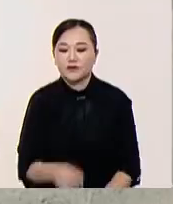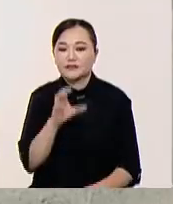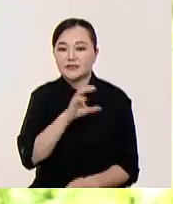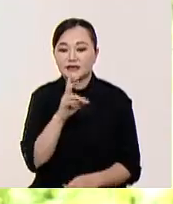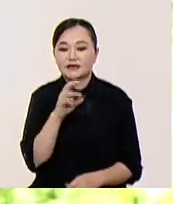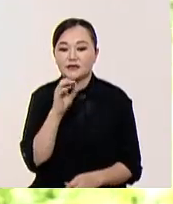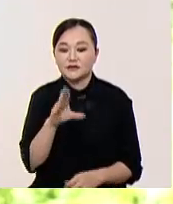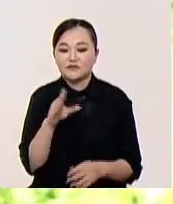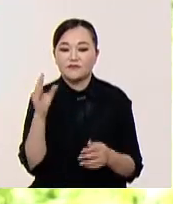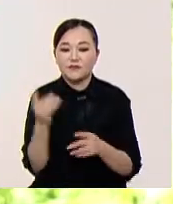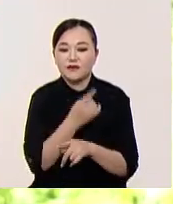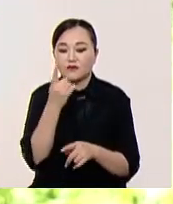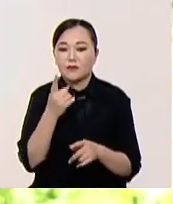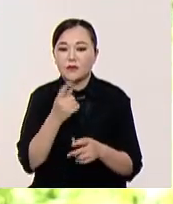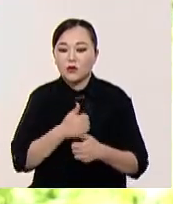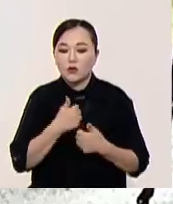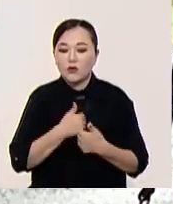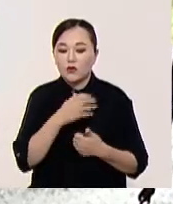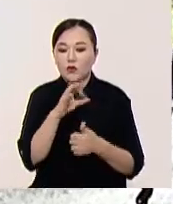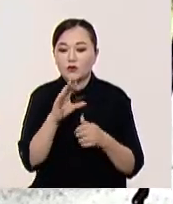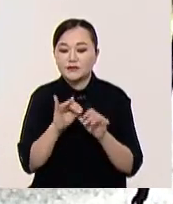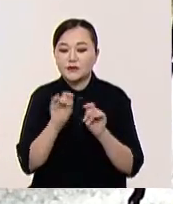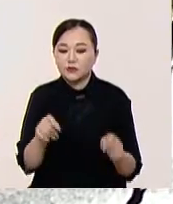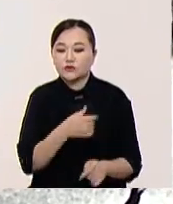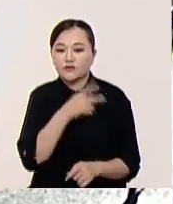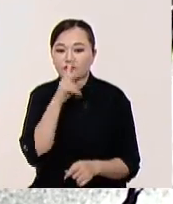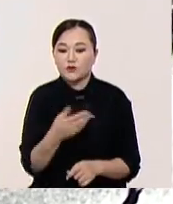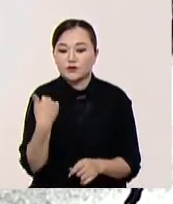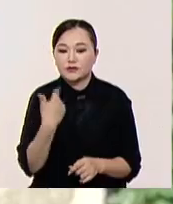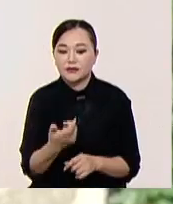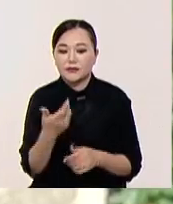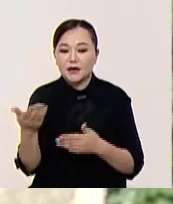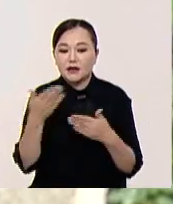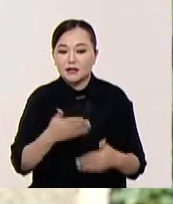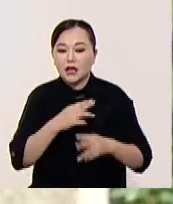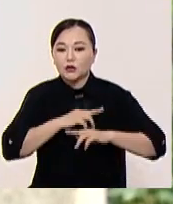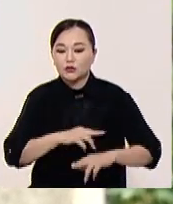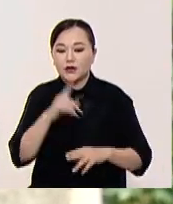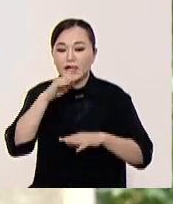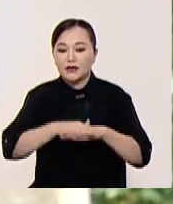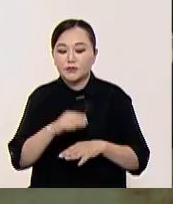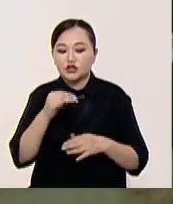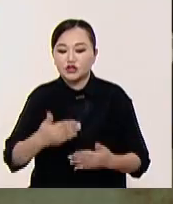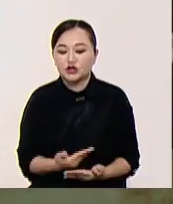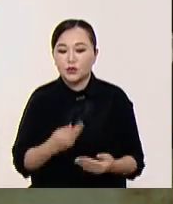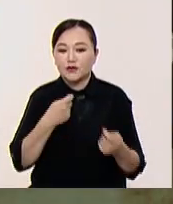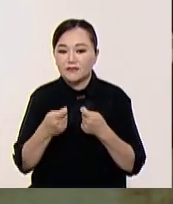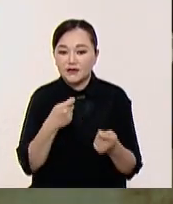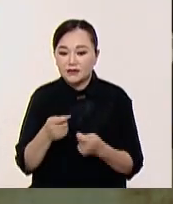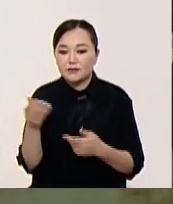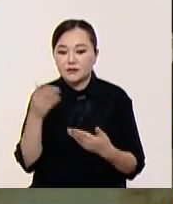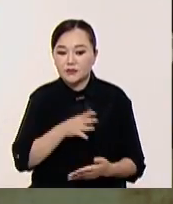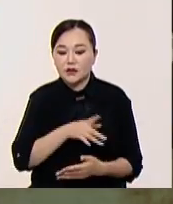Сергей Немцев впервые попытался создать ОСИ 2 года назад. Тогда они пригласили сотрудников акимата и жилищного управления.